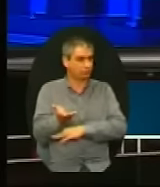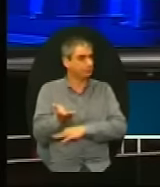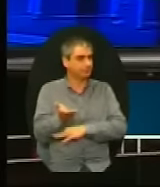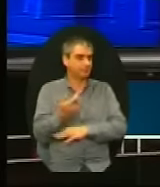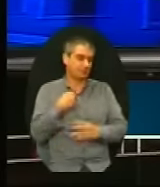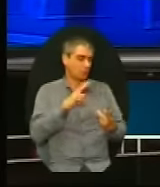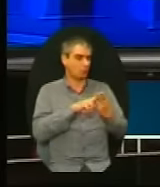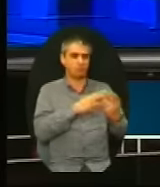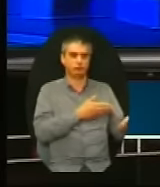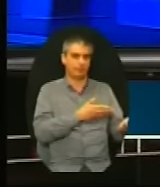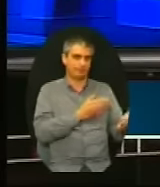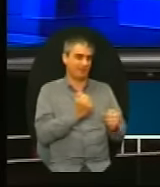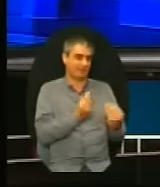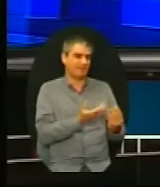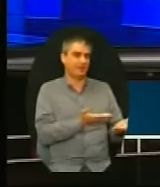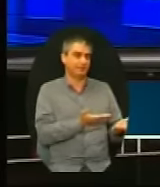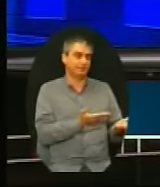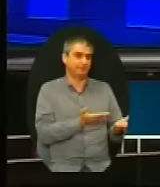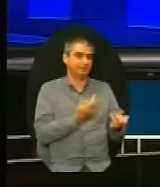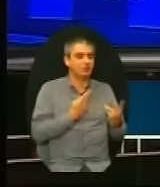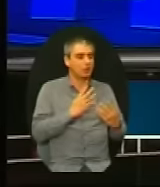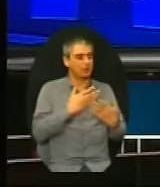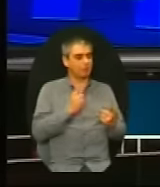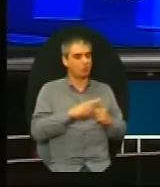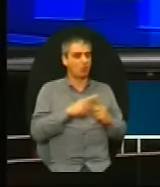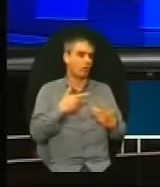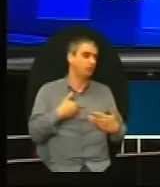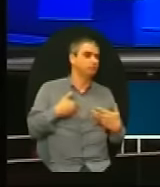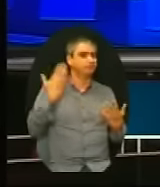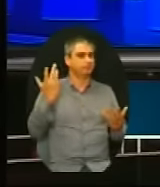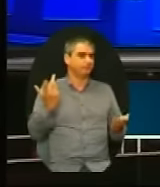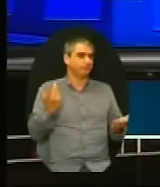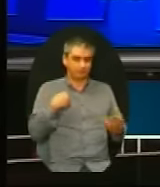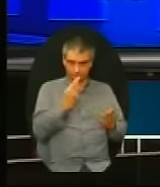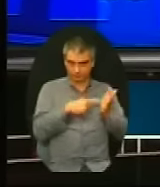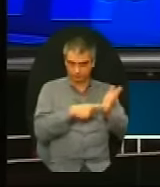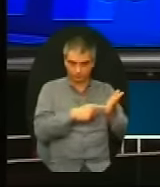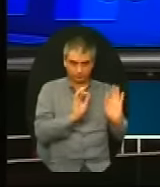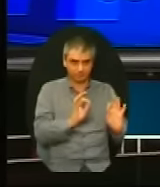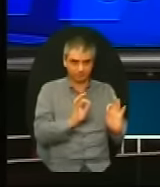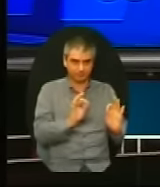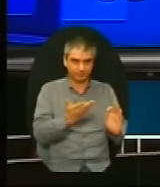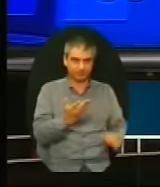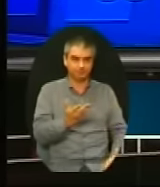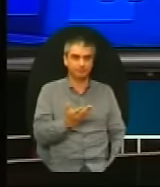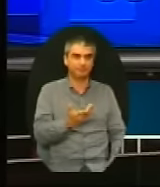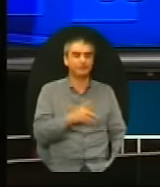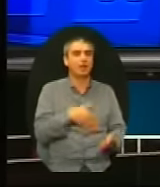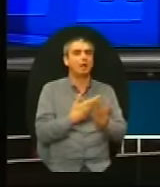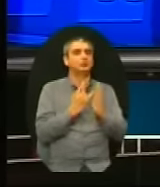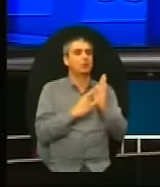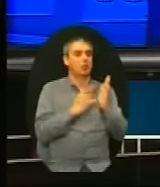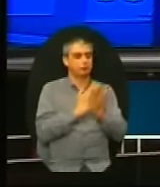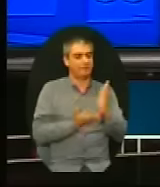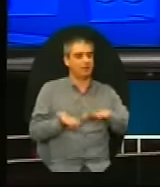אנחנו פוגשים דווקא את הדברים שהם יותר פופוליסטיים, או אני יכולה לדעת דוגמה, באמת, הצעת החוק